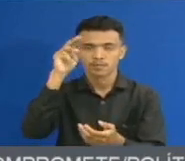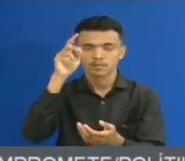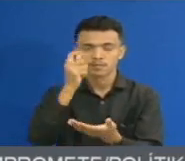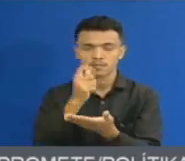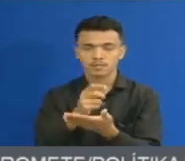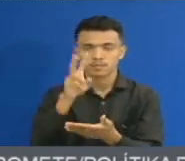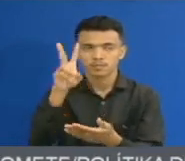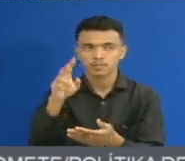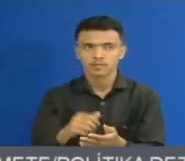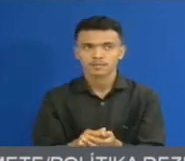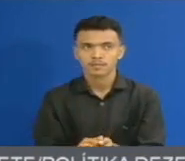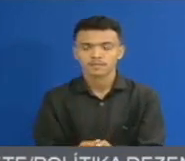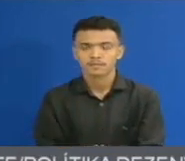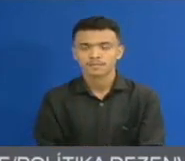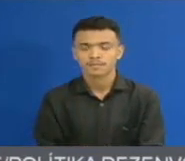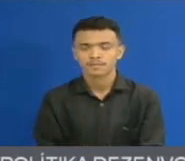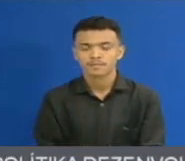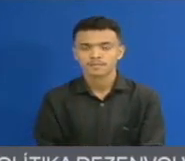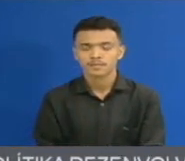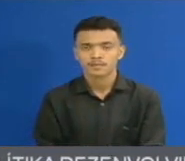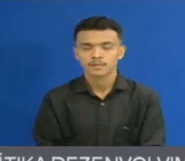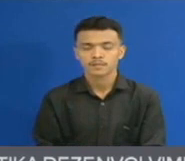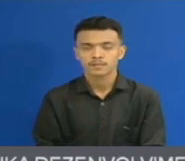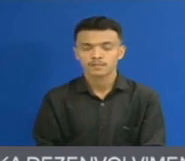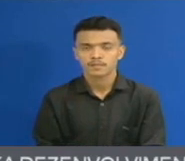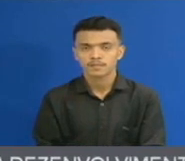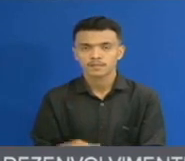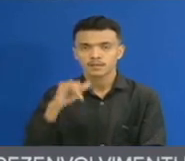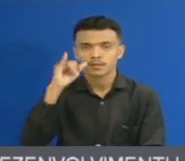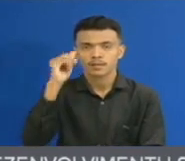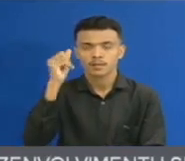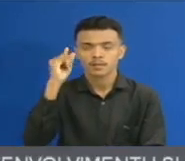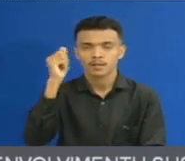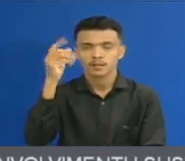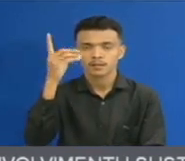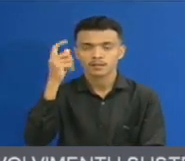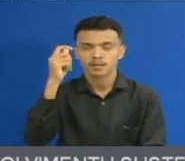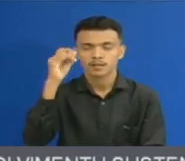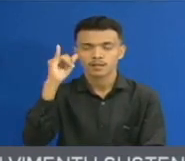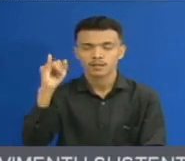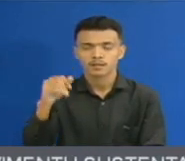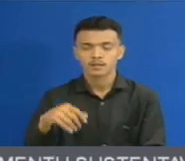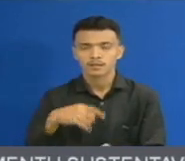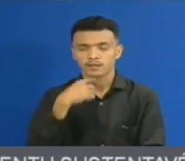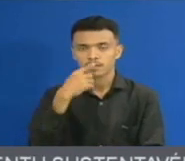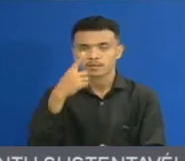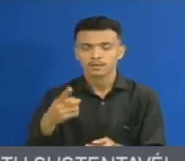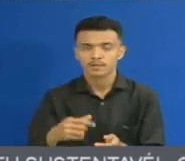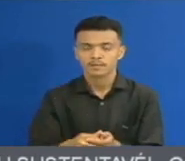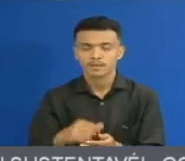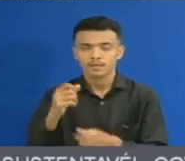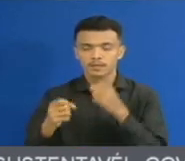Koordinadora Ekstraktif industri transparansi inisiatif Timor Leste EITI Emilia dos Santos de Jesus hateteng ihati